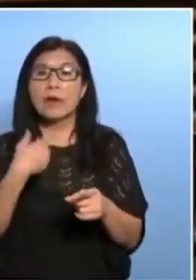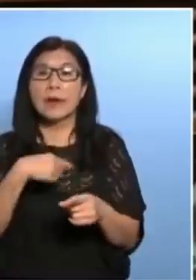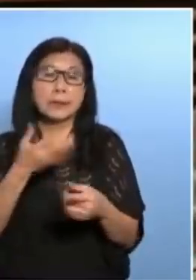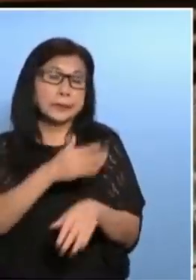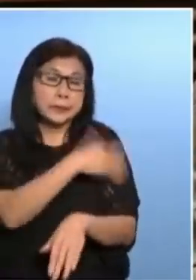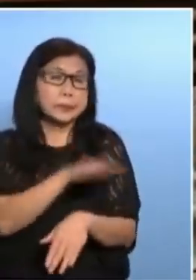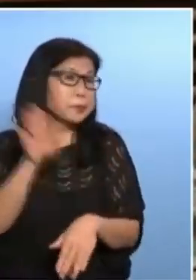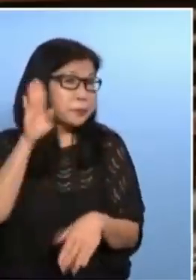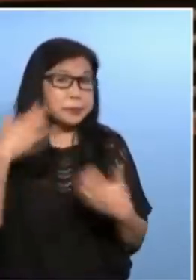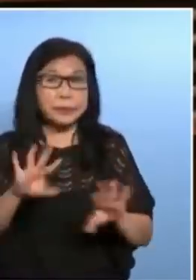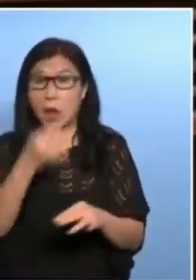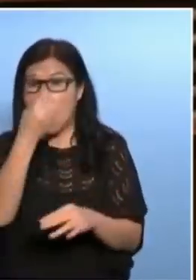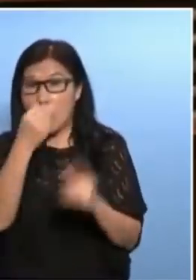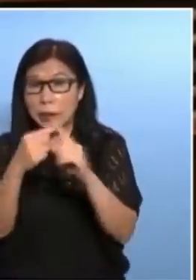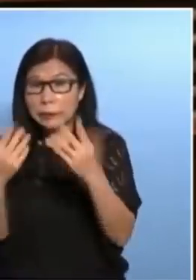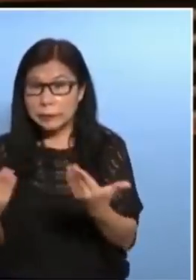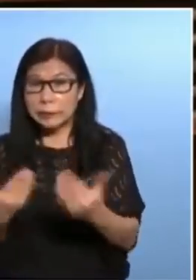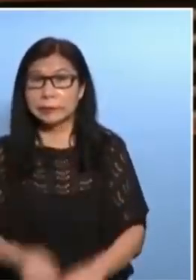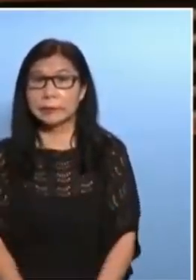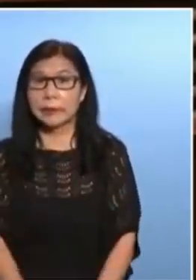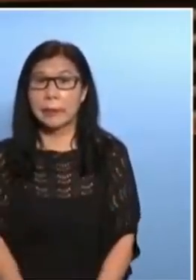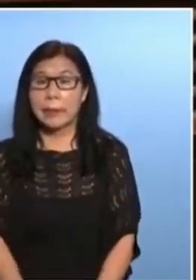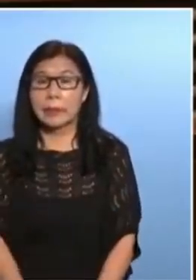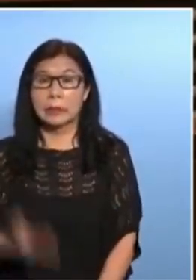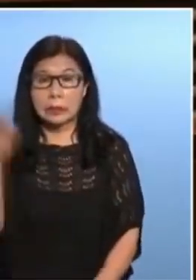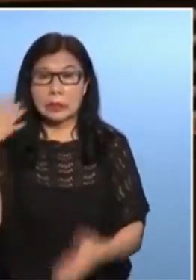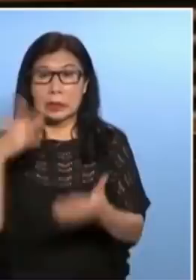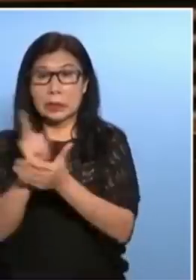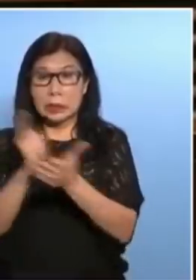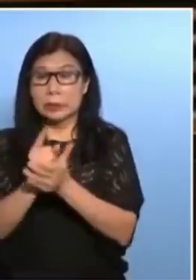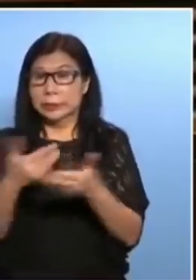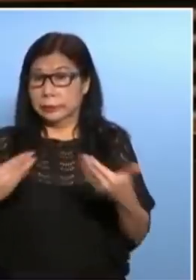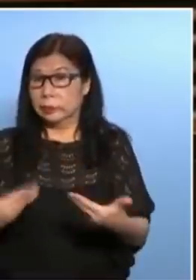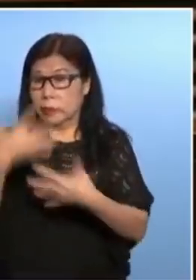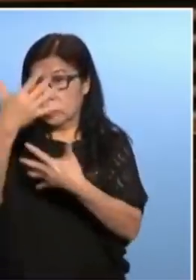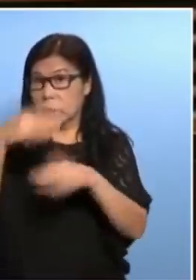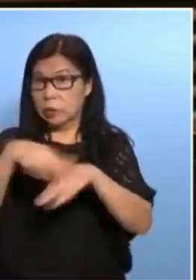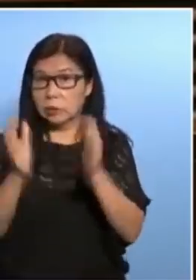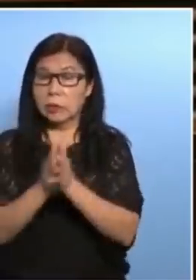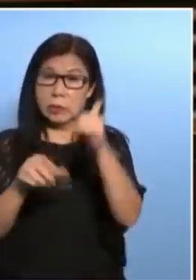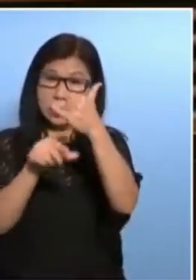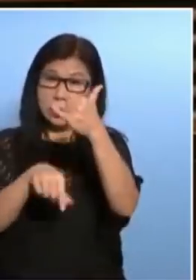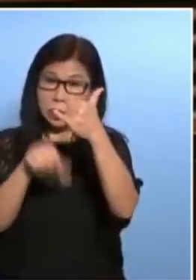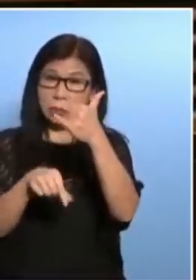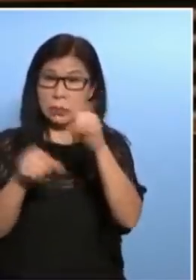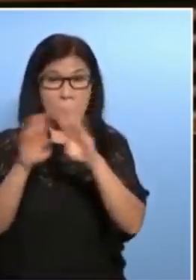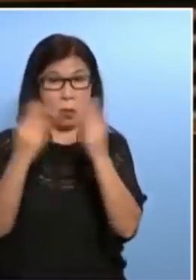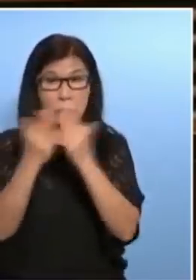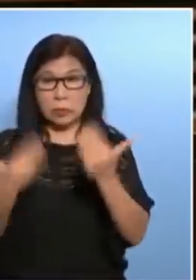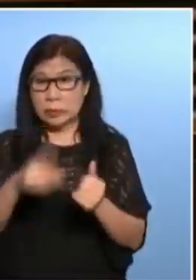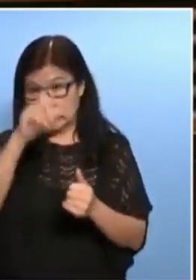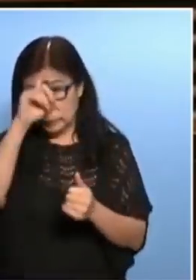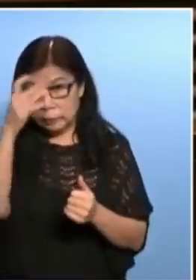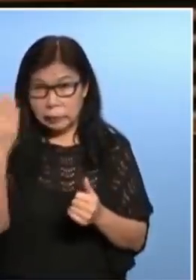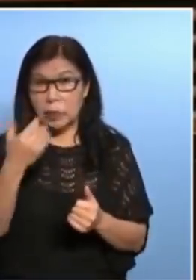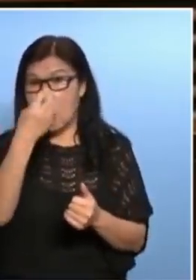港人。我想特別指出的是，去年在同樣的時候，來到六月之初，我們記得